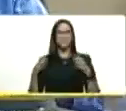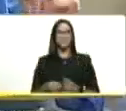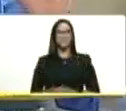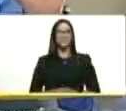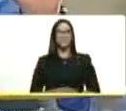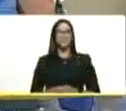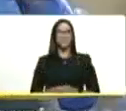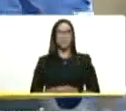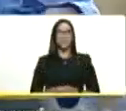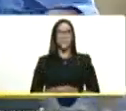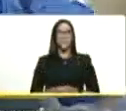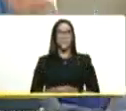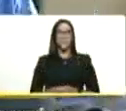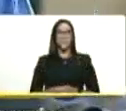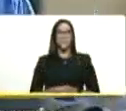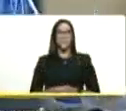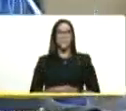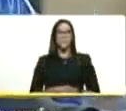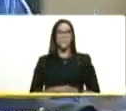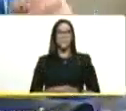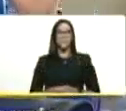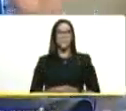وفي الذكرى العاشرة